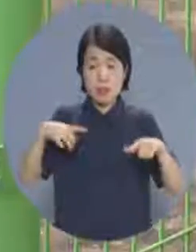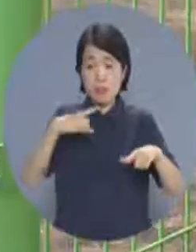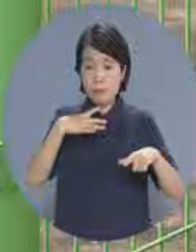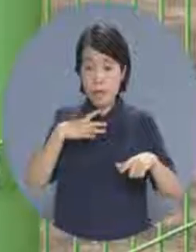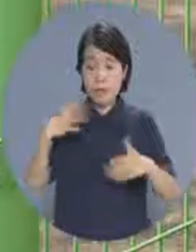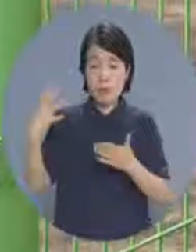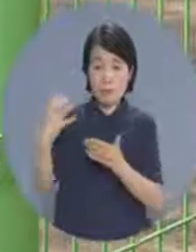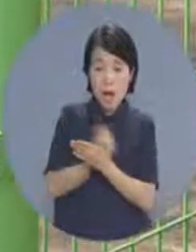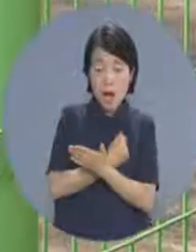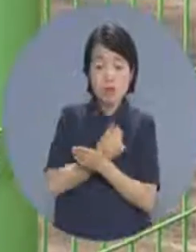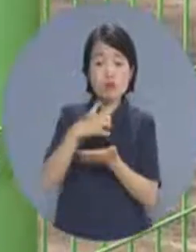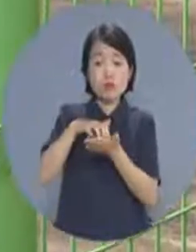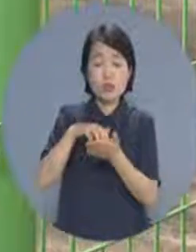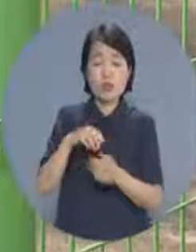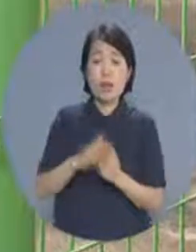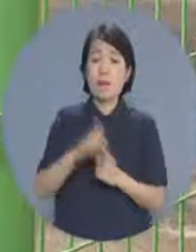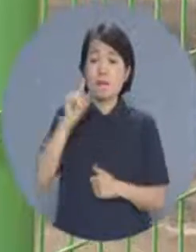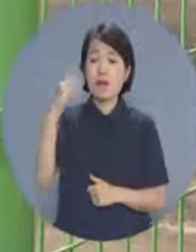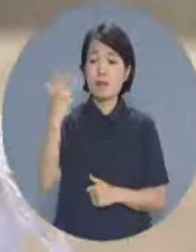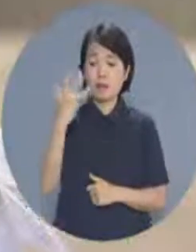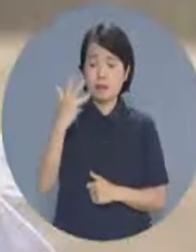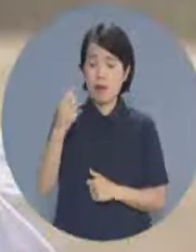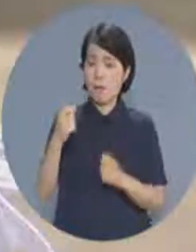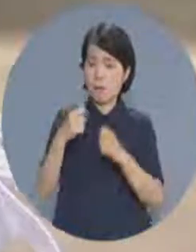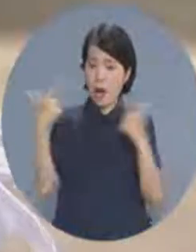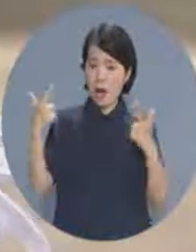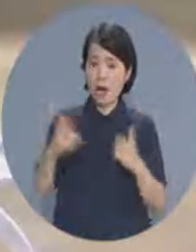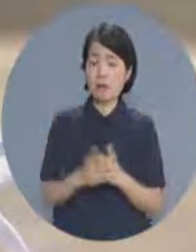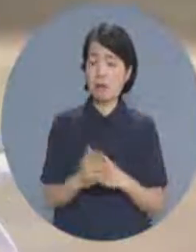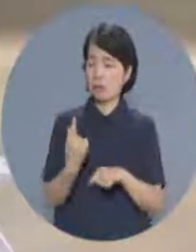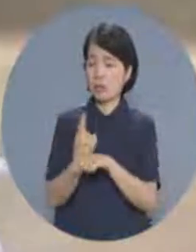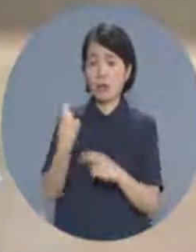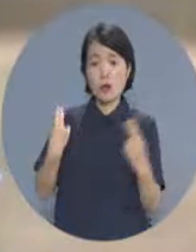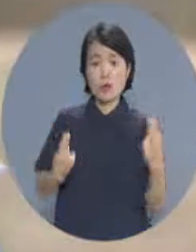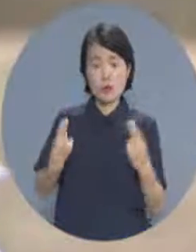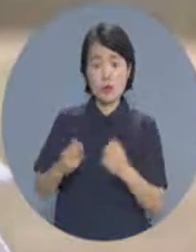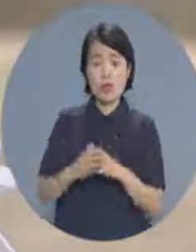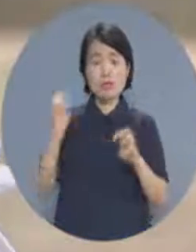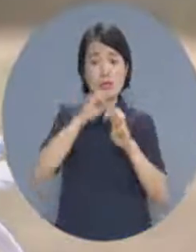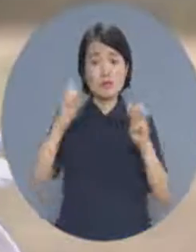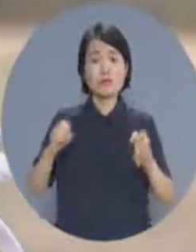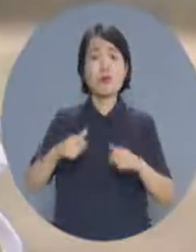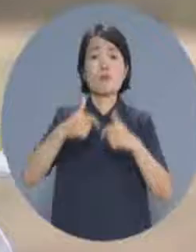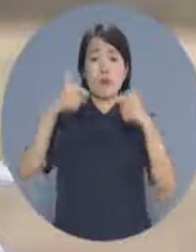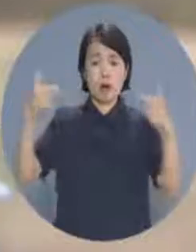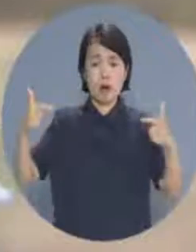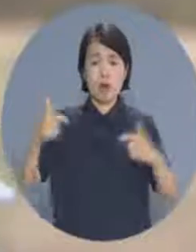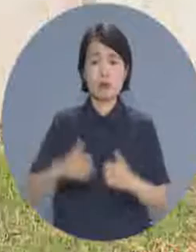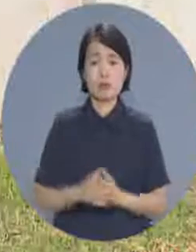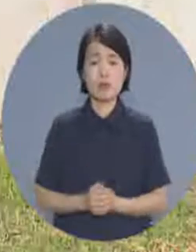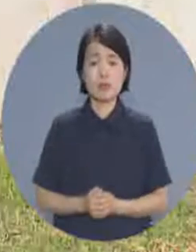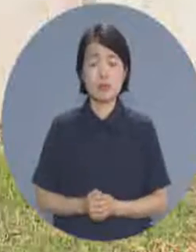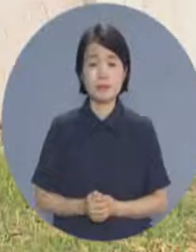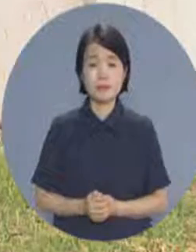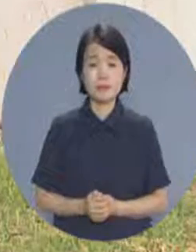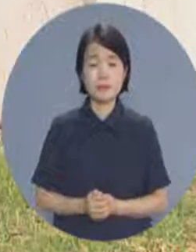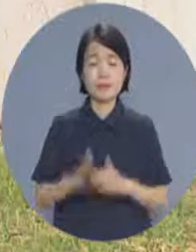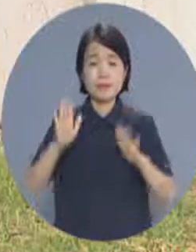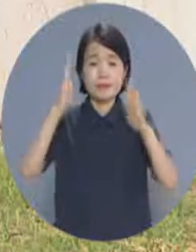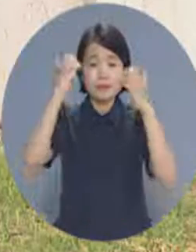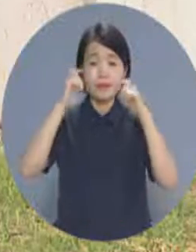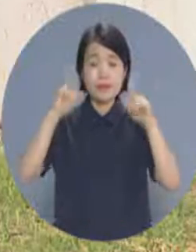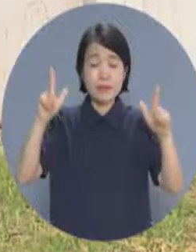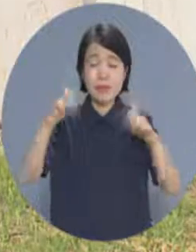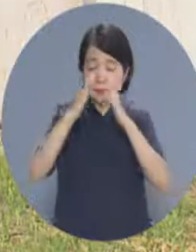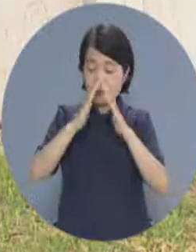채집된 모기 개체 수는 18,000여 마리. 지난해 같은 기간보다 30%가량 늘었습니다. 올여름 들어